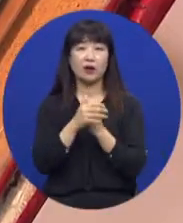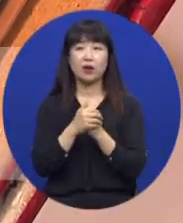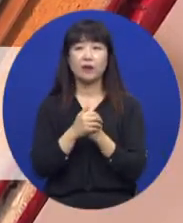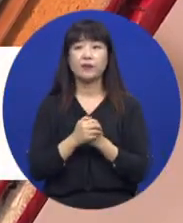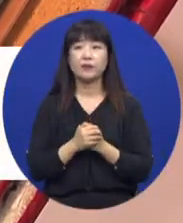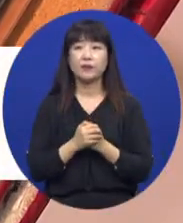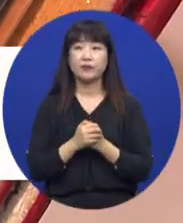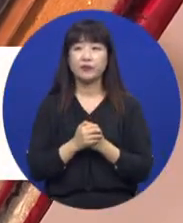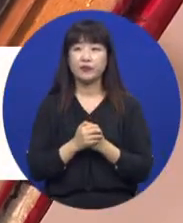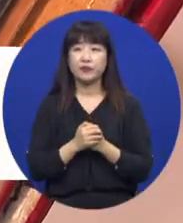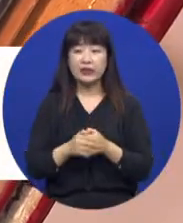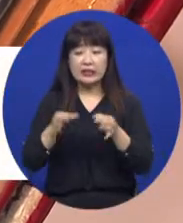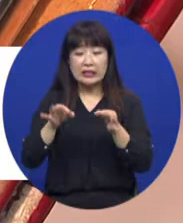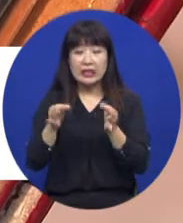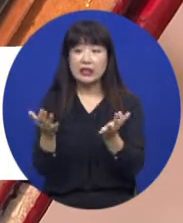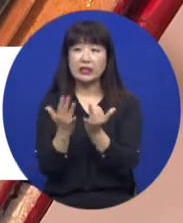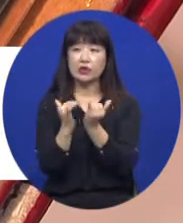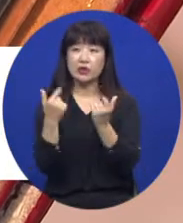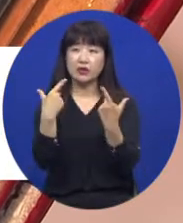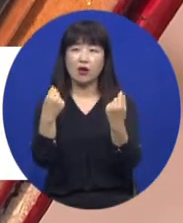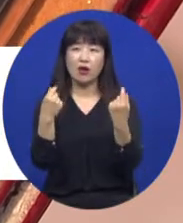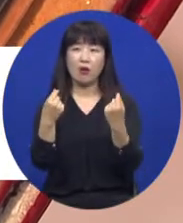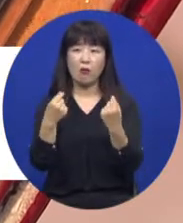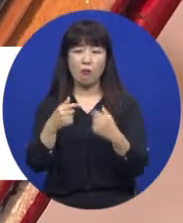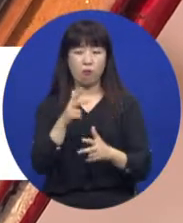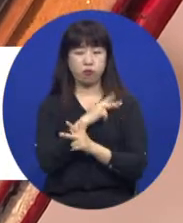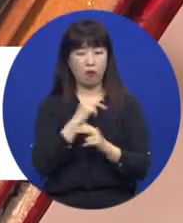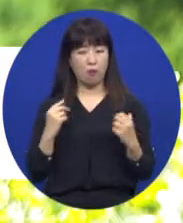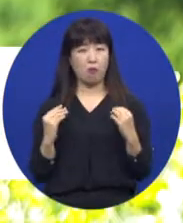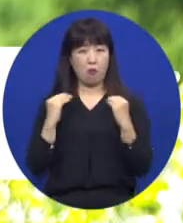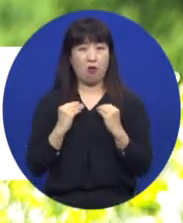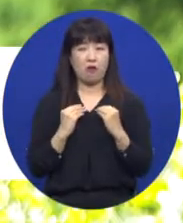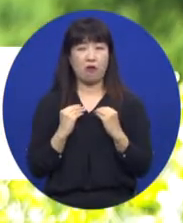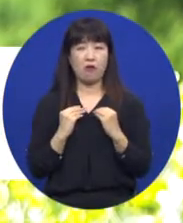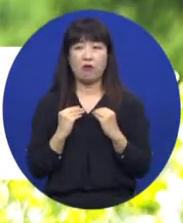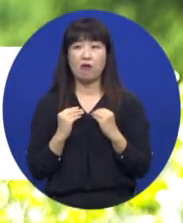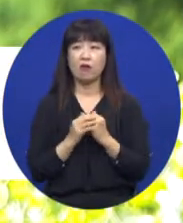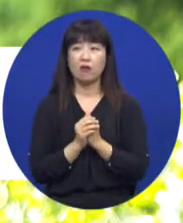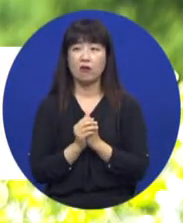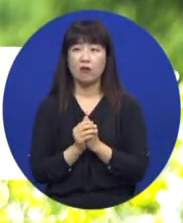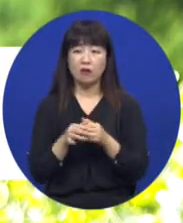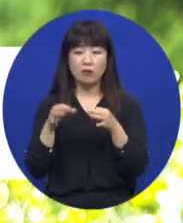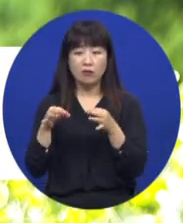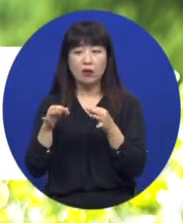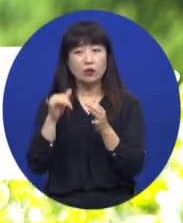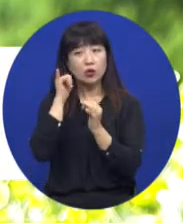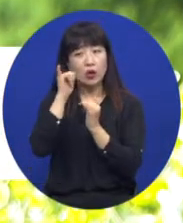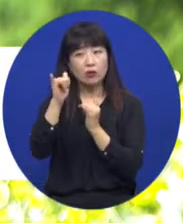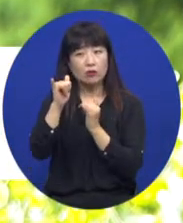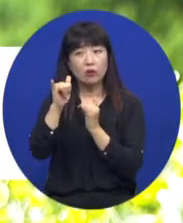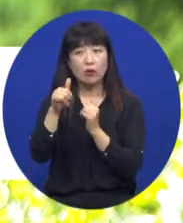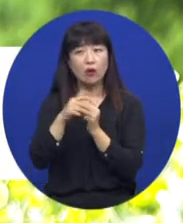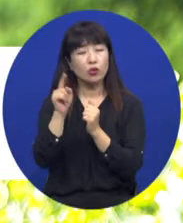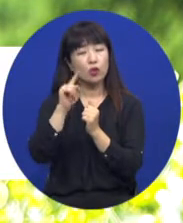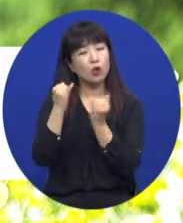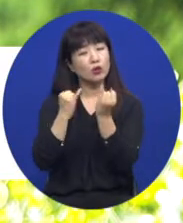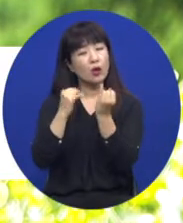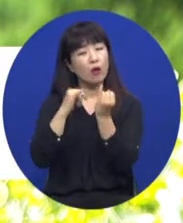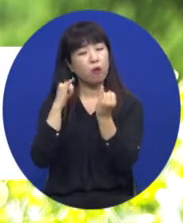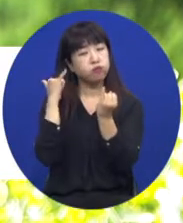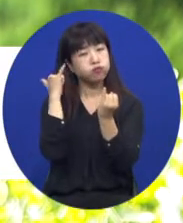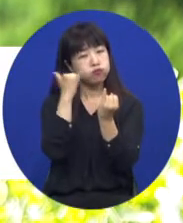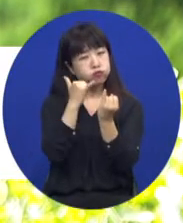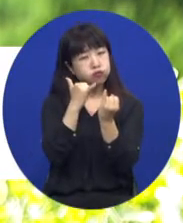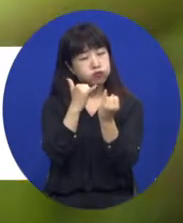세럼 무슨 굉장히 깔끔해 가지고 그냥 1차 나오는 대로 그 여수역 이어질 여자 받았고 땅